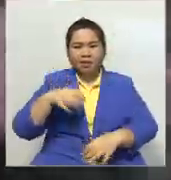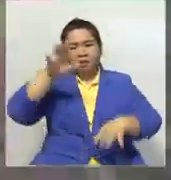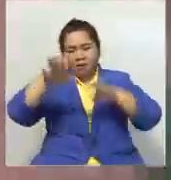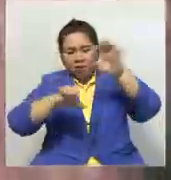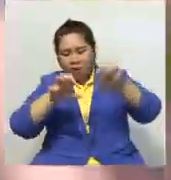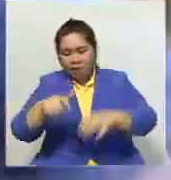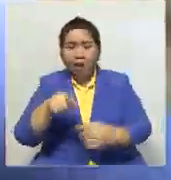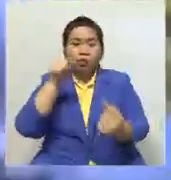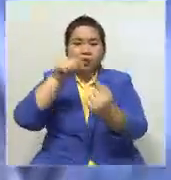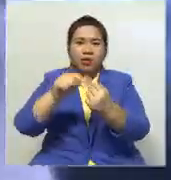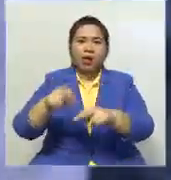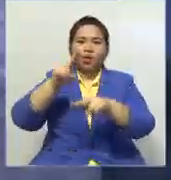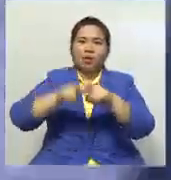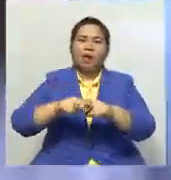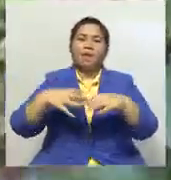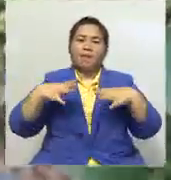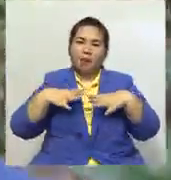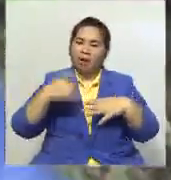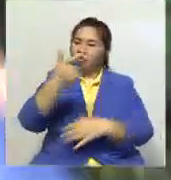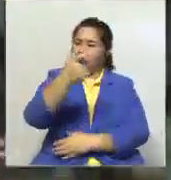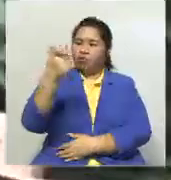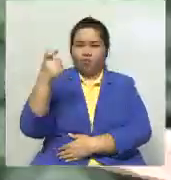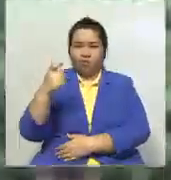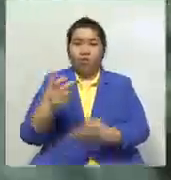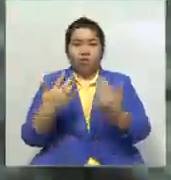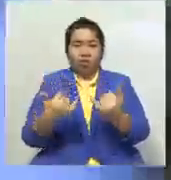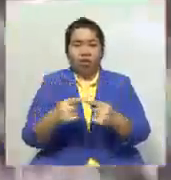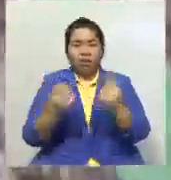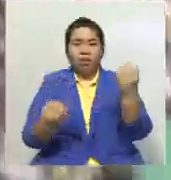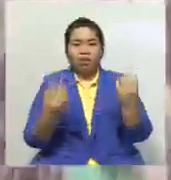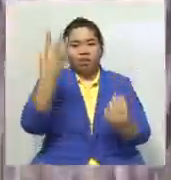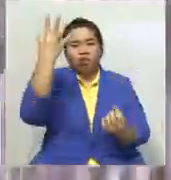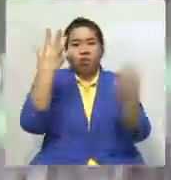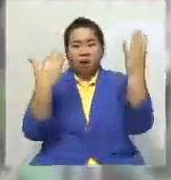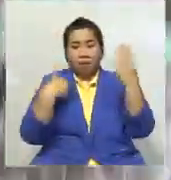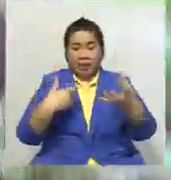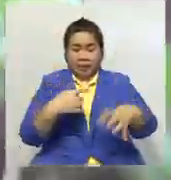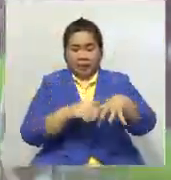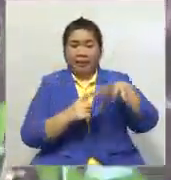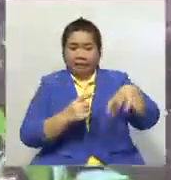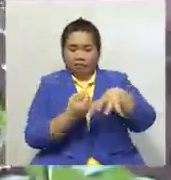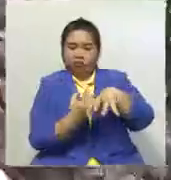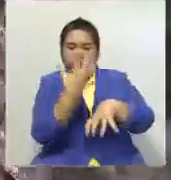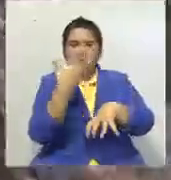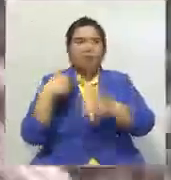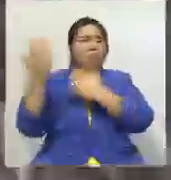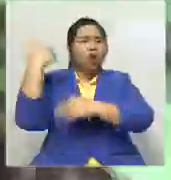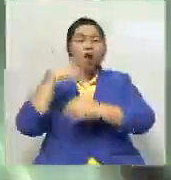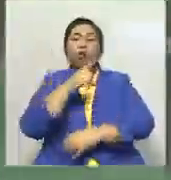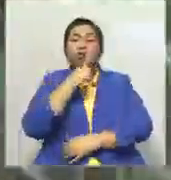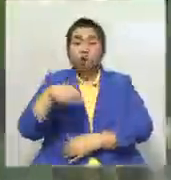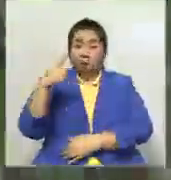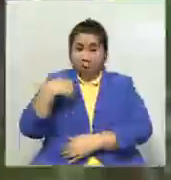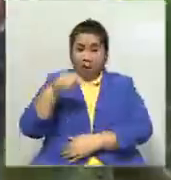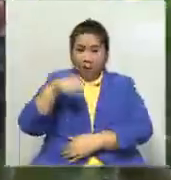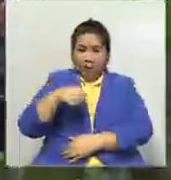ซลฟี่เก็บภาพนั่งพักชิลๆชมวิวบนเขาซึ่งที่นี่ต้นจำปาเกิดและเติบโตบนหินค่ะตำนานเล่ากันว่าใครที่มาและปลูก